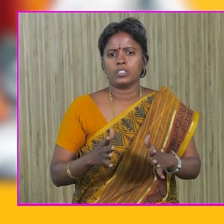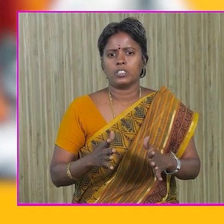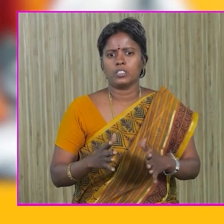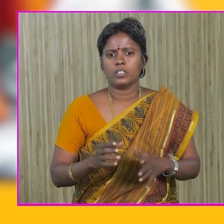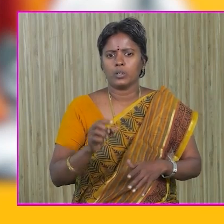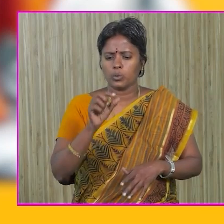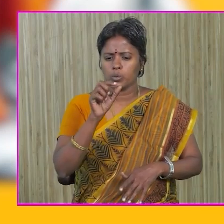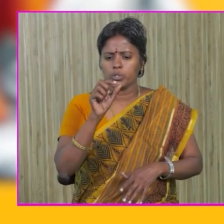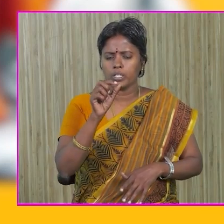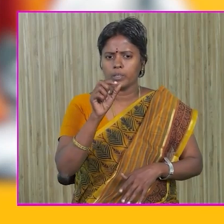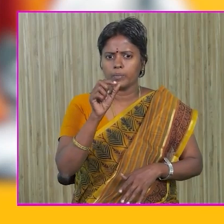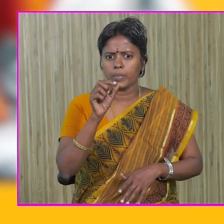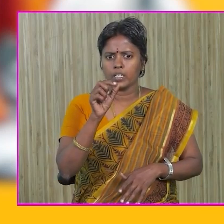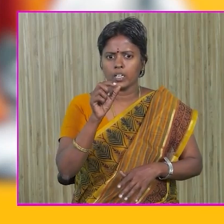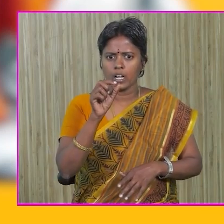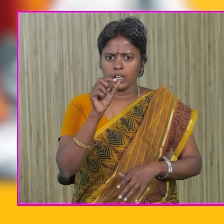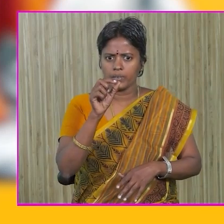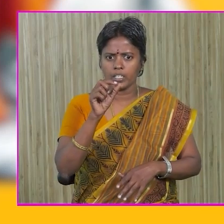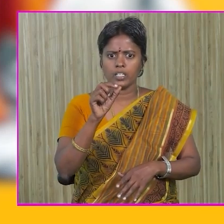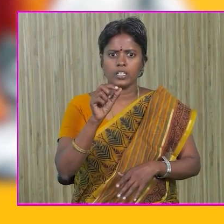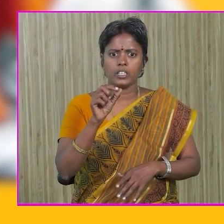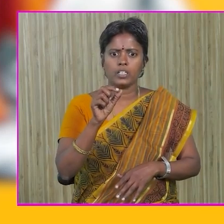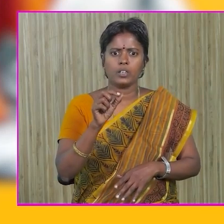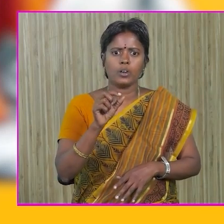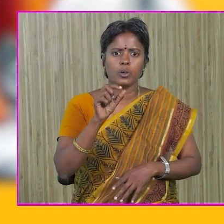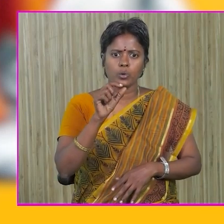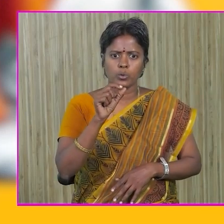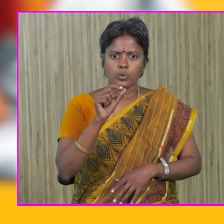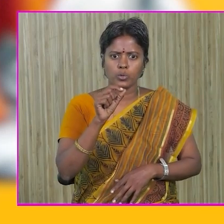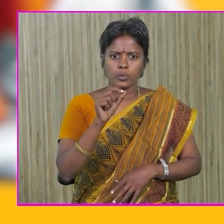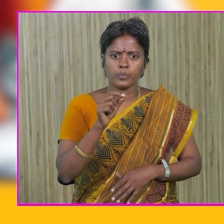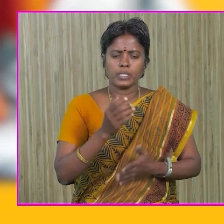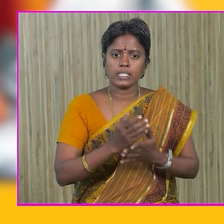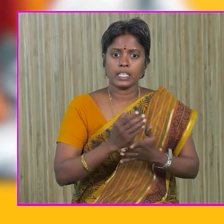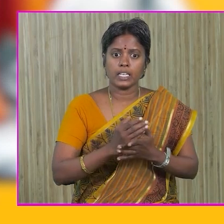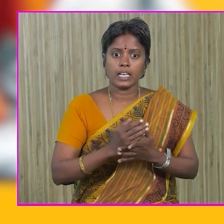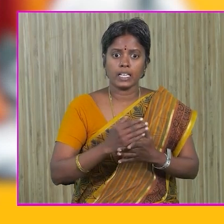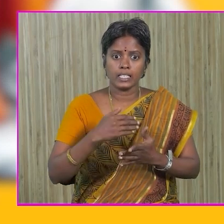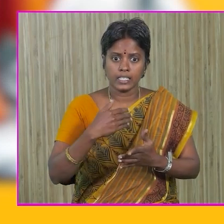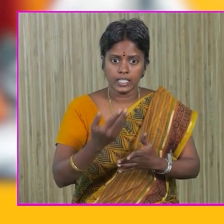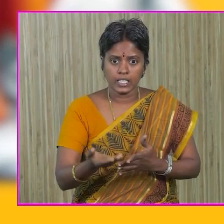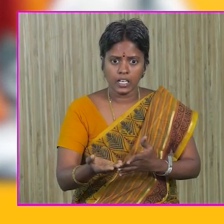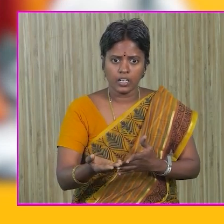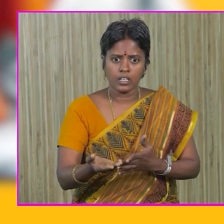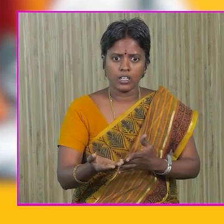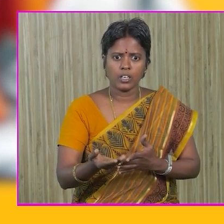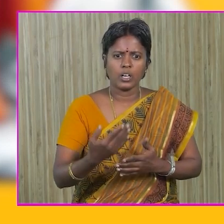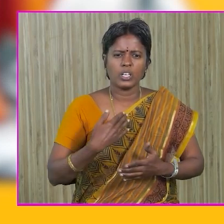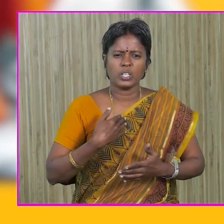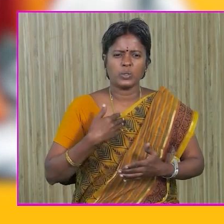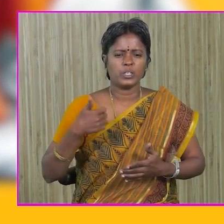குன்றின் மணியின் அளவினிலே குன்றும் செயலை செய்தாலும் புகழை